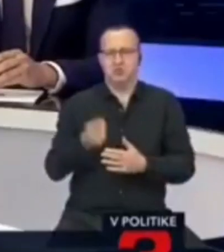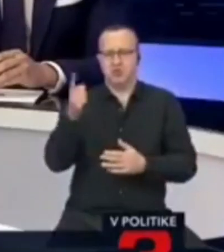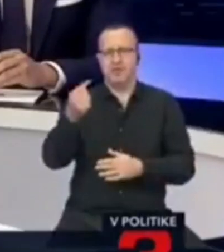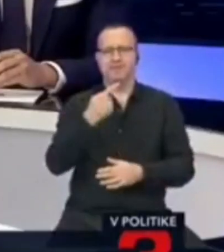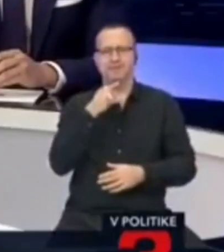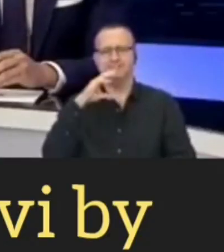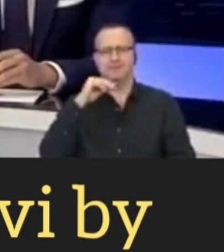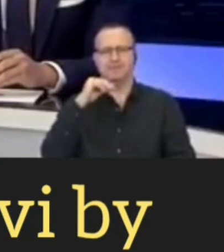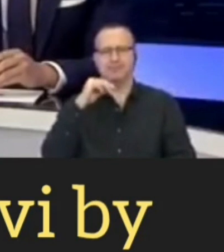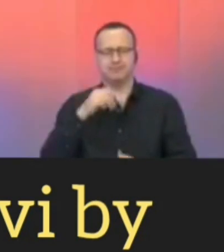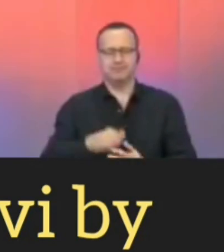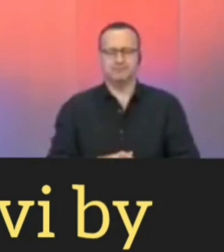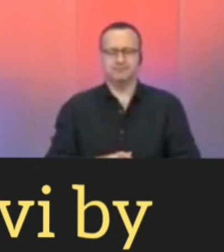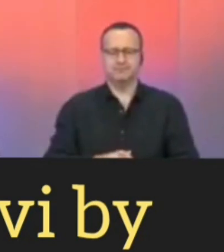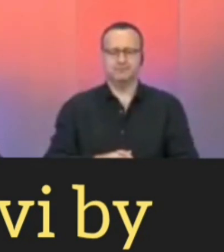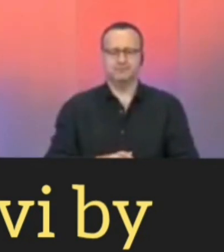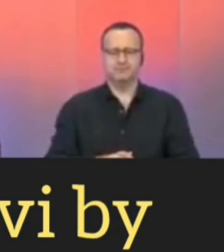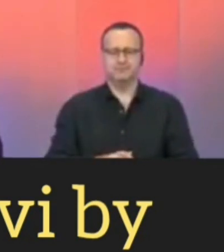Matoviča. Dobre,